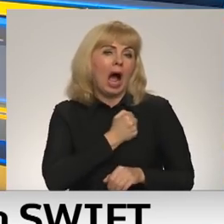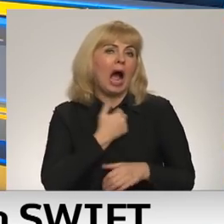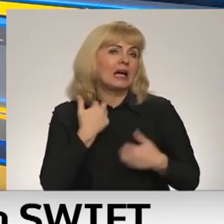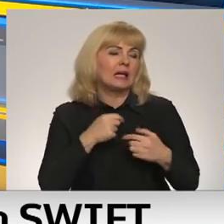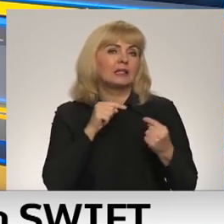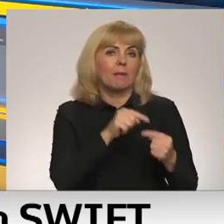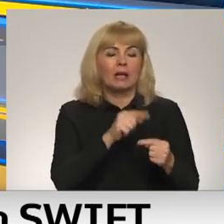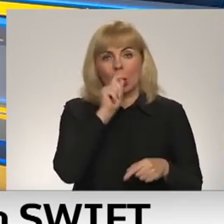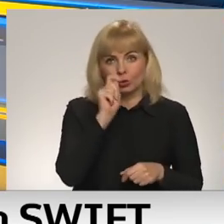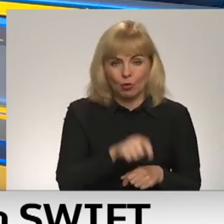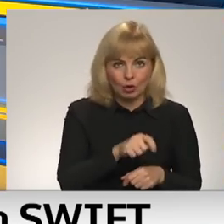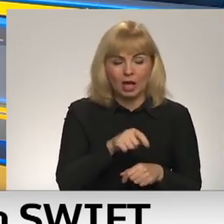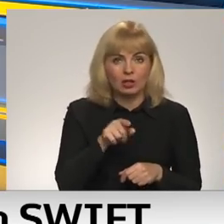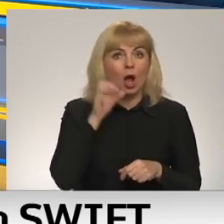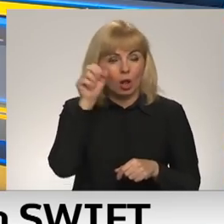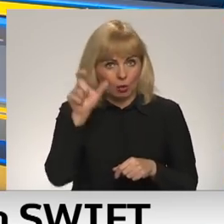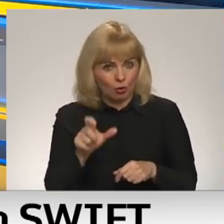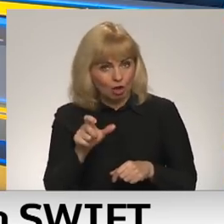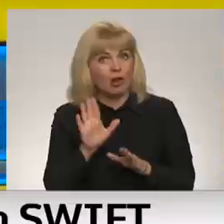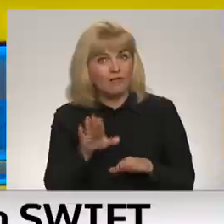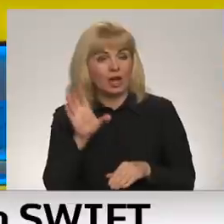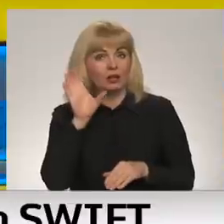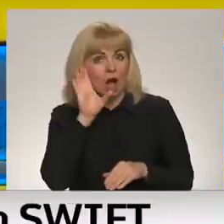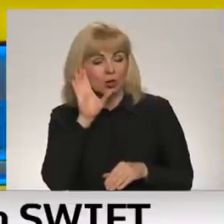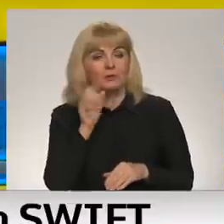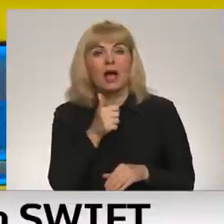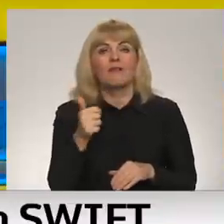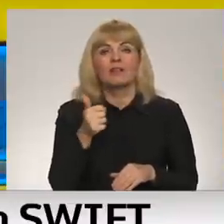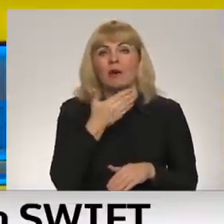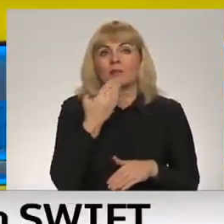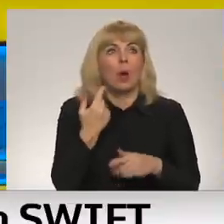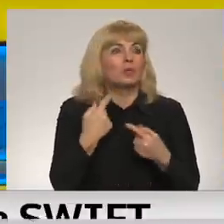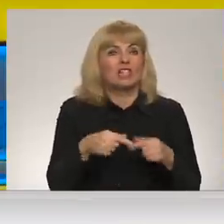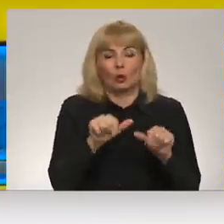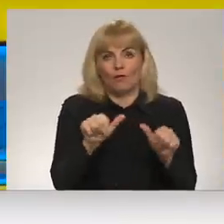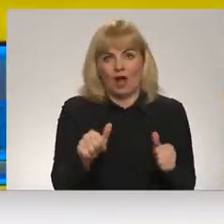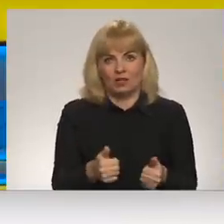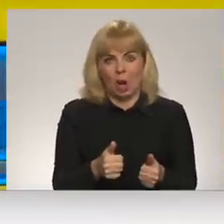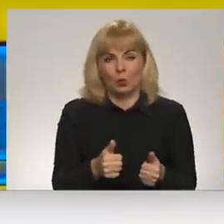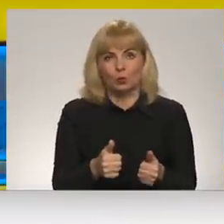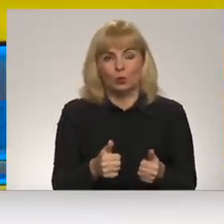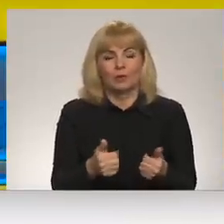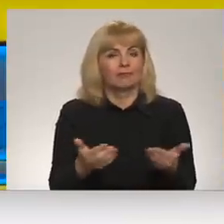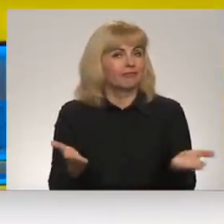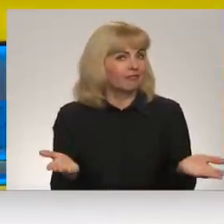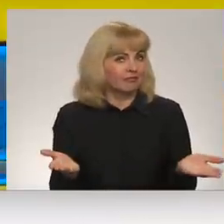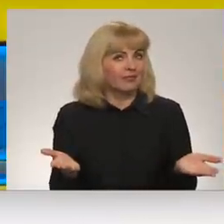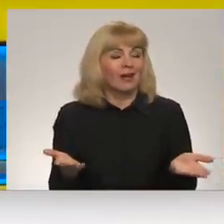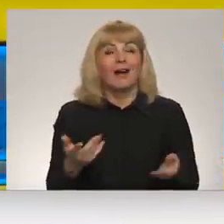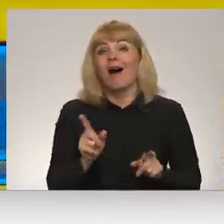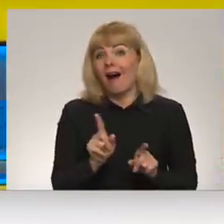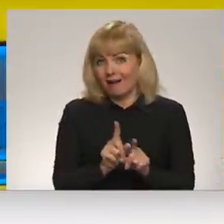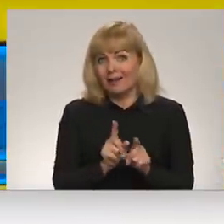ka Lukašenko šādos aicinājumos vispār varētu ieklausīt? Es domāju, ka viņam īstenībā pat nav variantu. Es domāju, ka tā kā mums vairāk